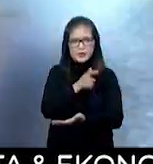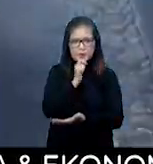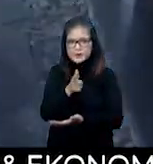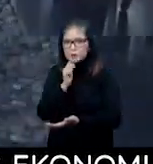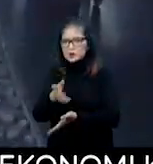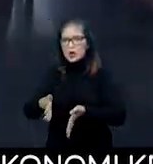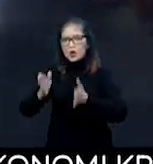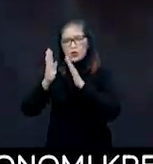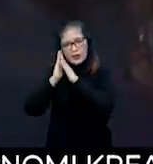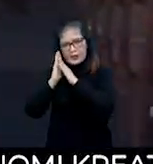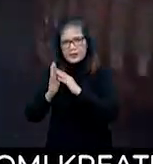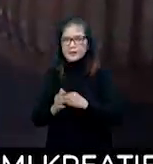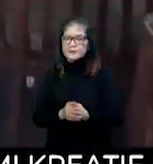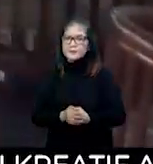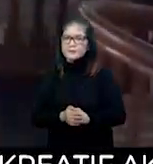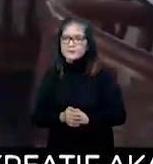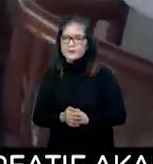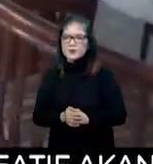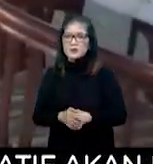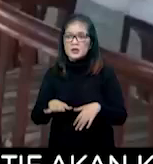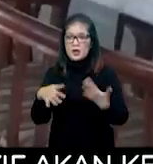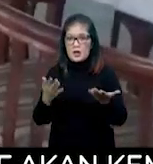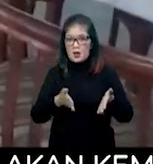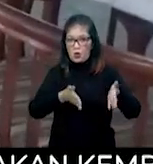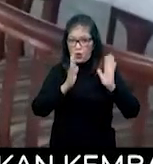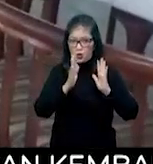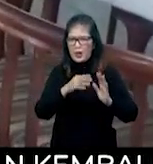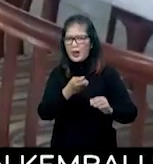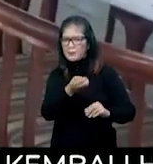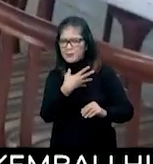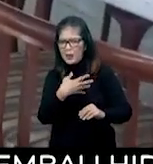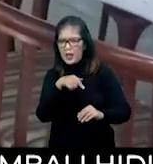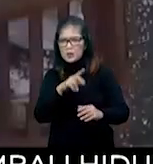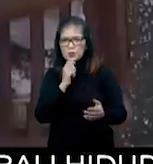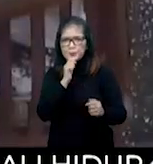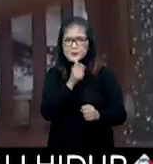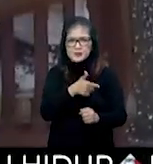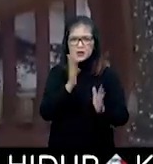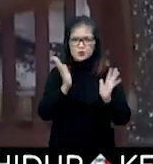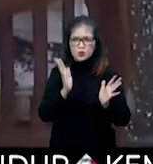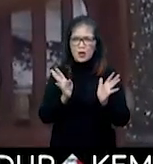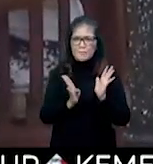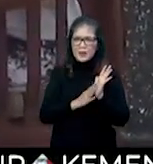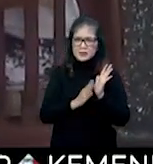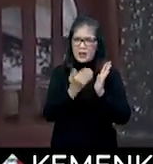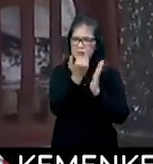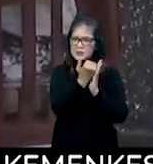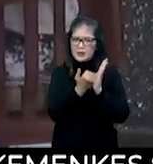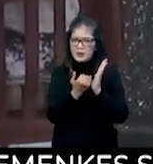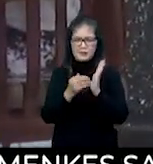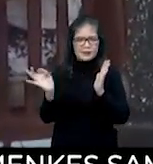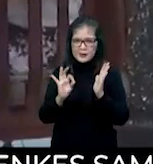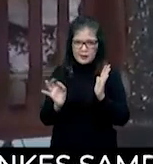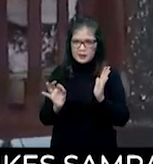reseller pihak hotel juga menyatakan calon wisatawan yang telah memesan kamar hotel tidak mempermasalahkan persyaratan pemesanan Hotel minimal